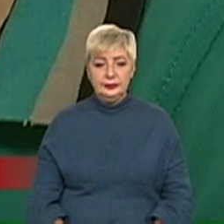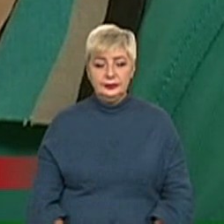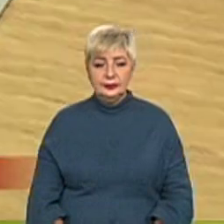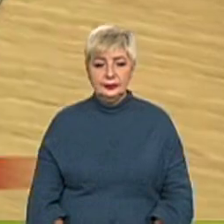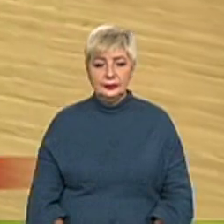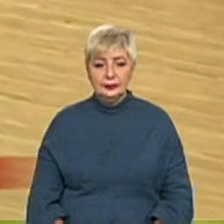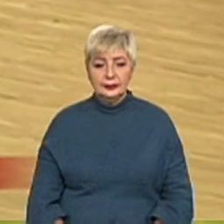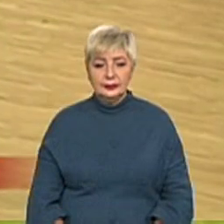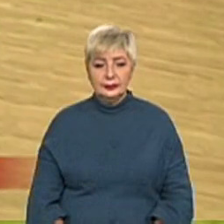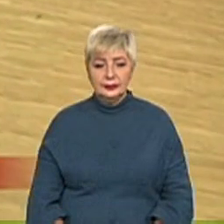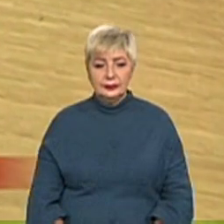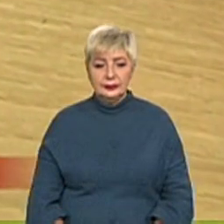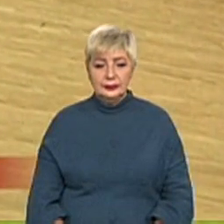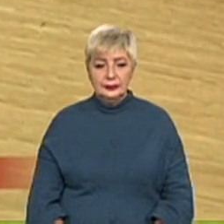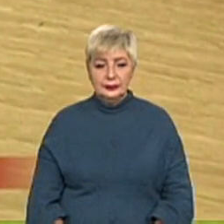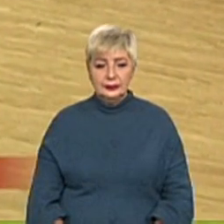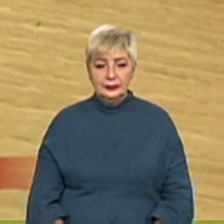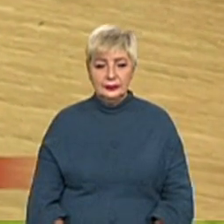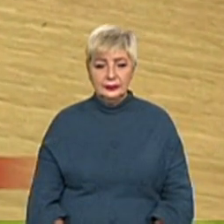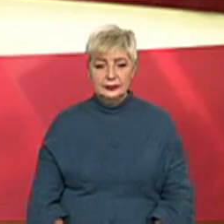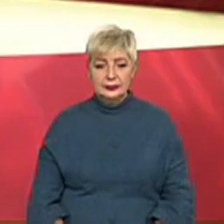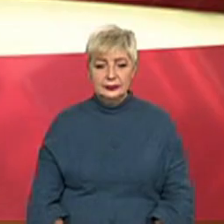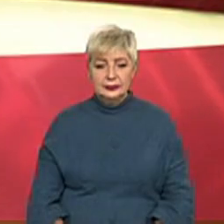Козаченко, Олександр Довгань та Андрій Миронюк. Деталі.